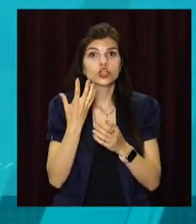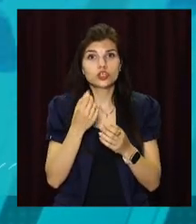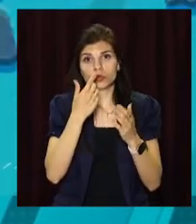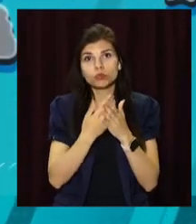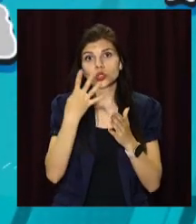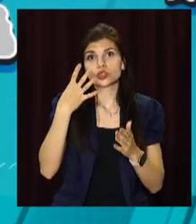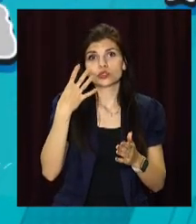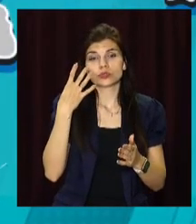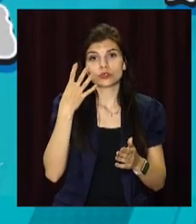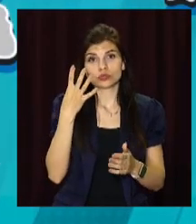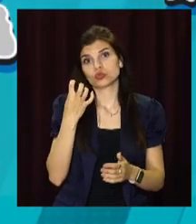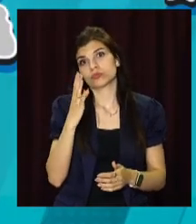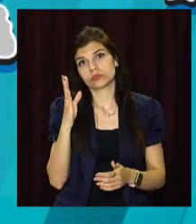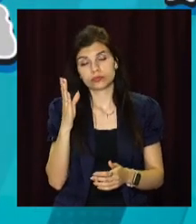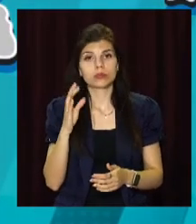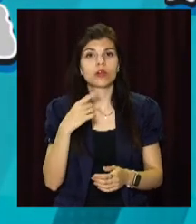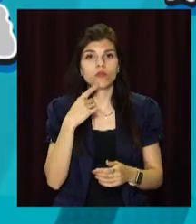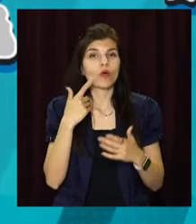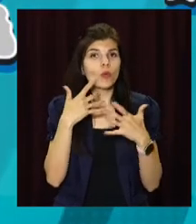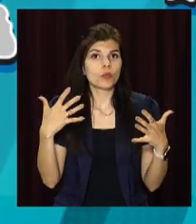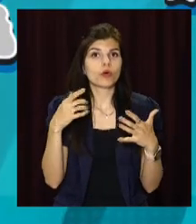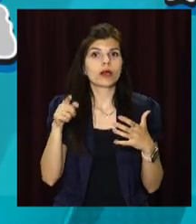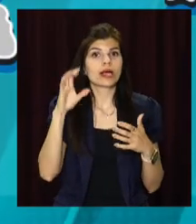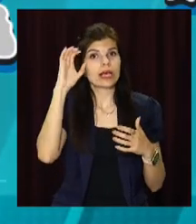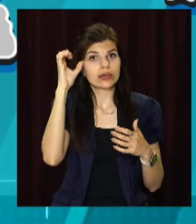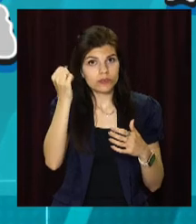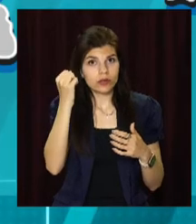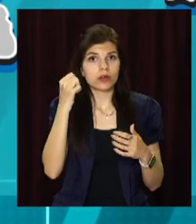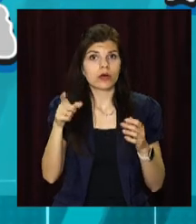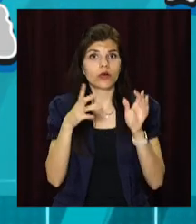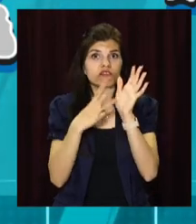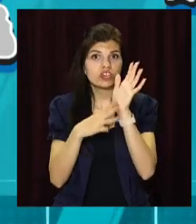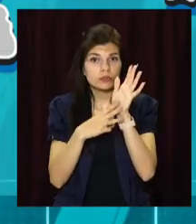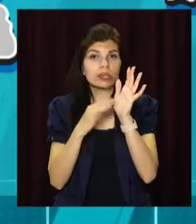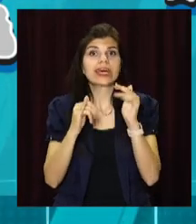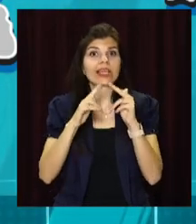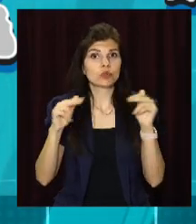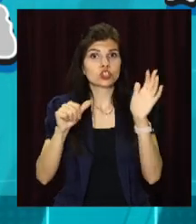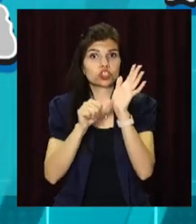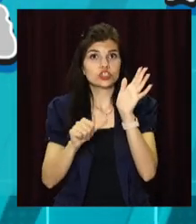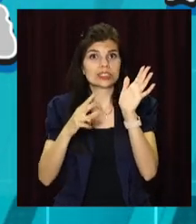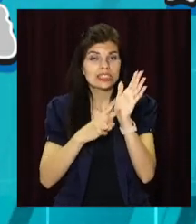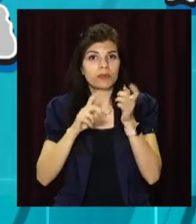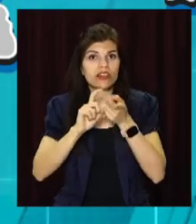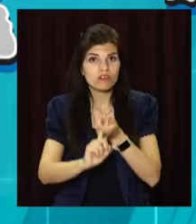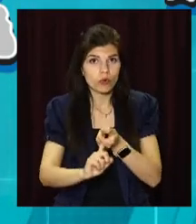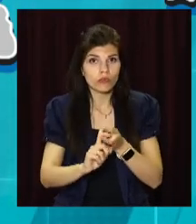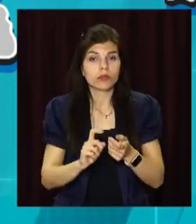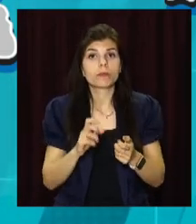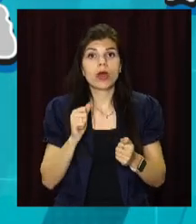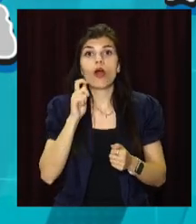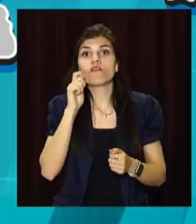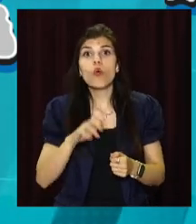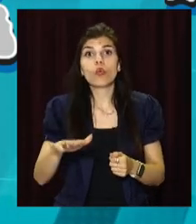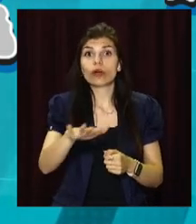понад 4 сотні. Лідери за кількістю нових випадків – Кривий Ріг – 80 та Дніпро – 67 інфікованих. А в